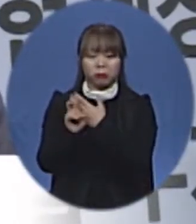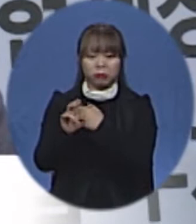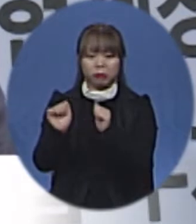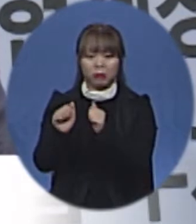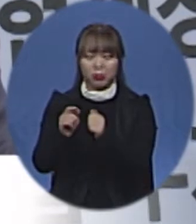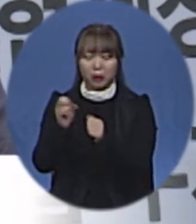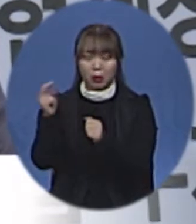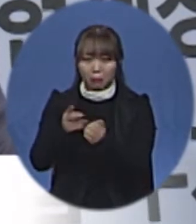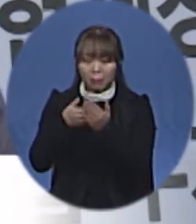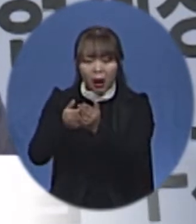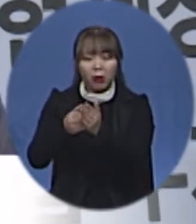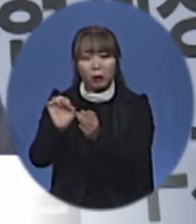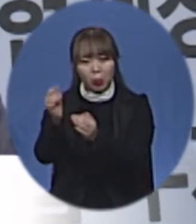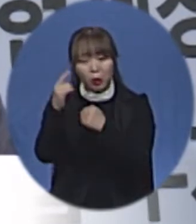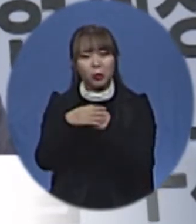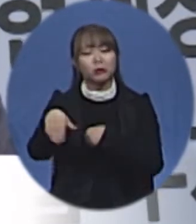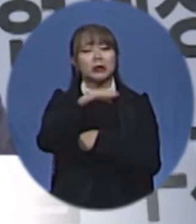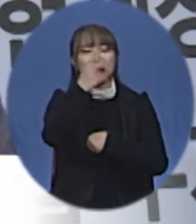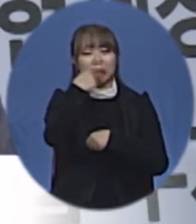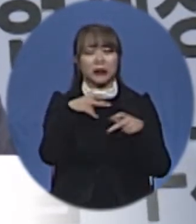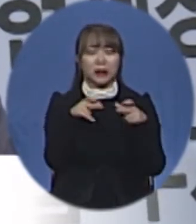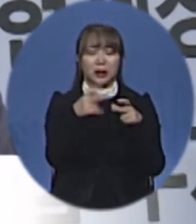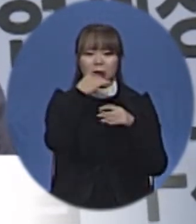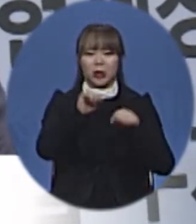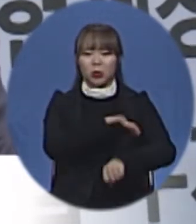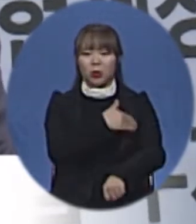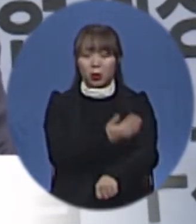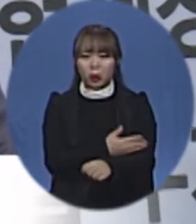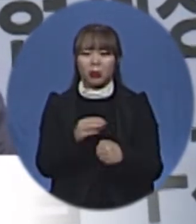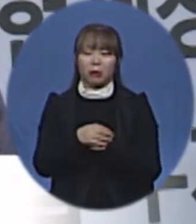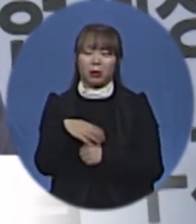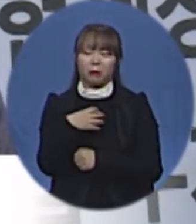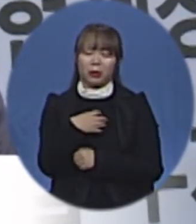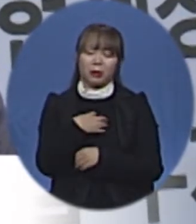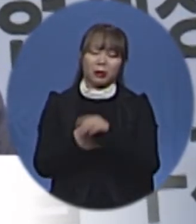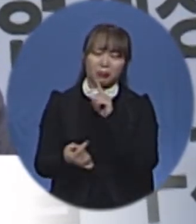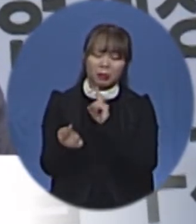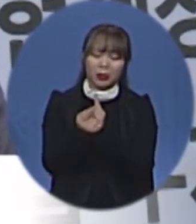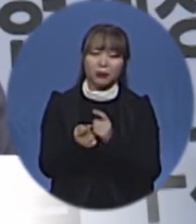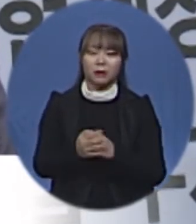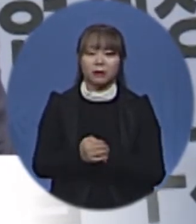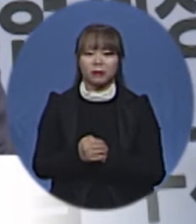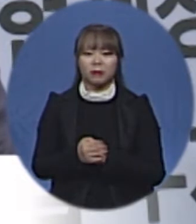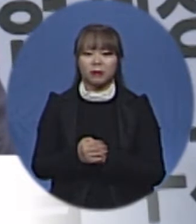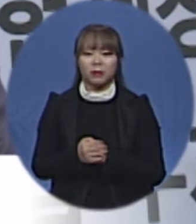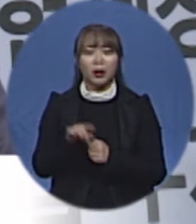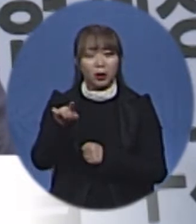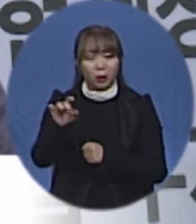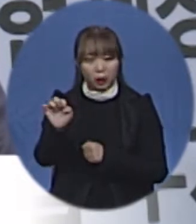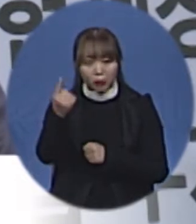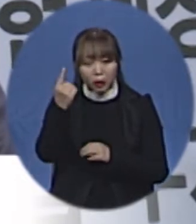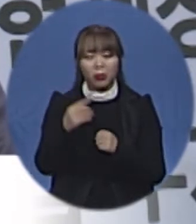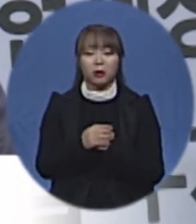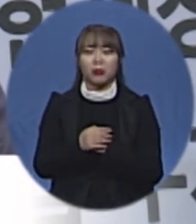제청으로 인해 우리 시각장애인의 생존권이 위기에 봉착해 있다. 이에